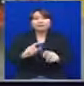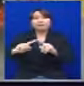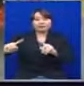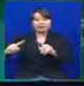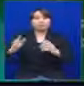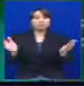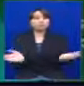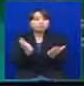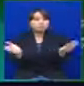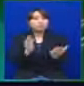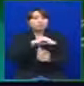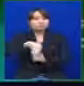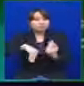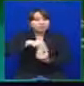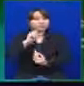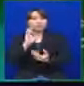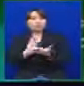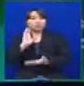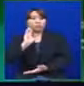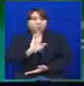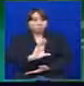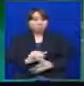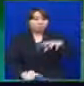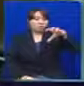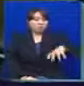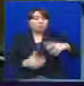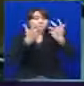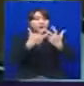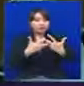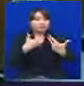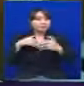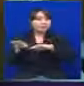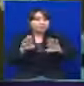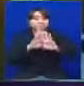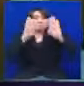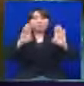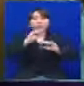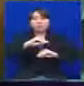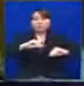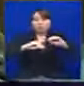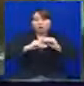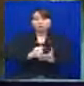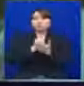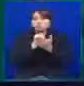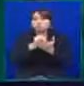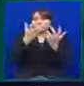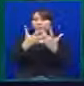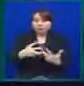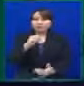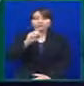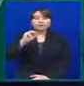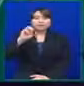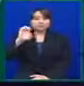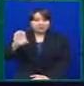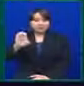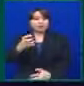พื่อเป็นการกระตุ้นเศรษฐกิจและการลงทุนกรมโรงงานอุตสาหกรรมจึงได้เตรียมเปิดโครงการช่วยเหลือโรงงาน SME ก็คือการ